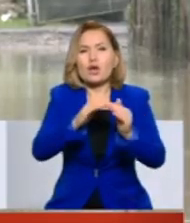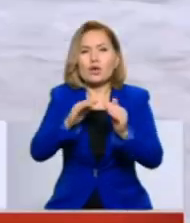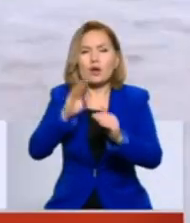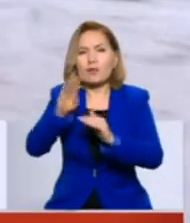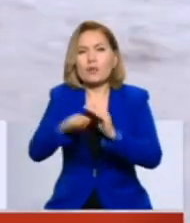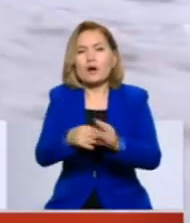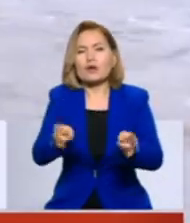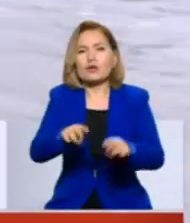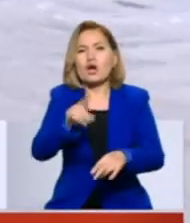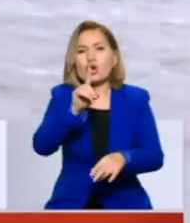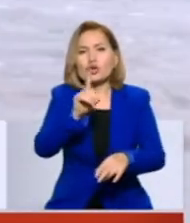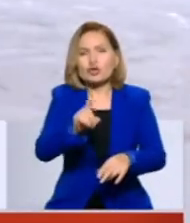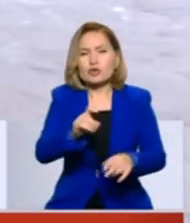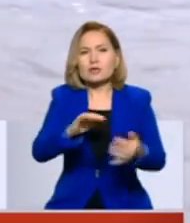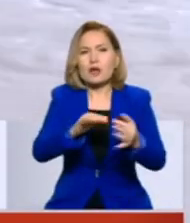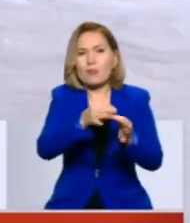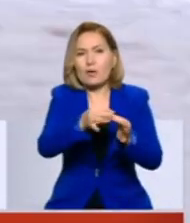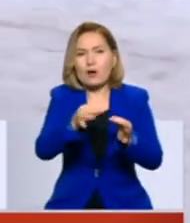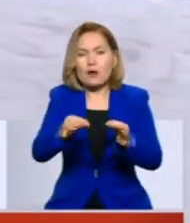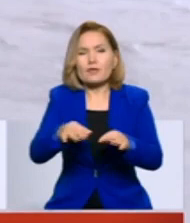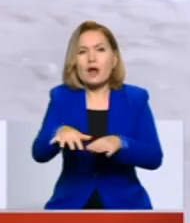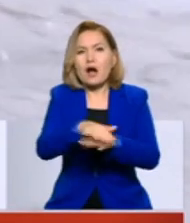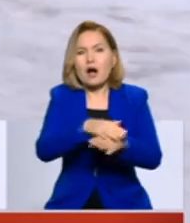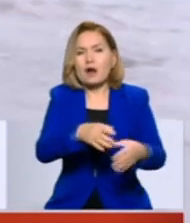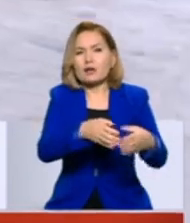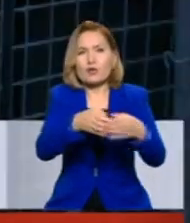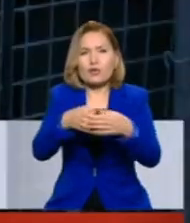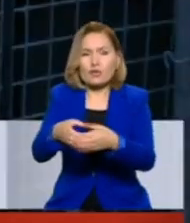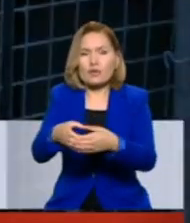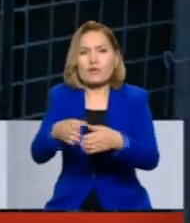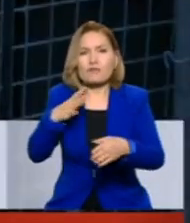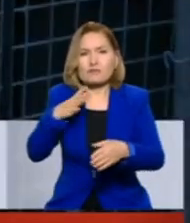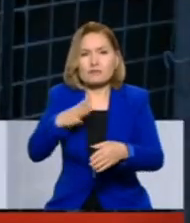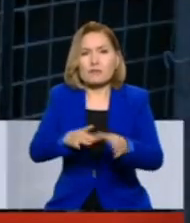кетіп, 100-ден астам елді мекеннің халқын көшіруге тура келген.